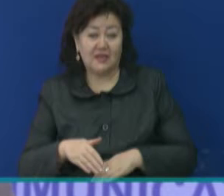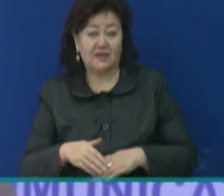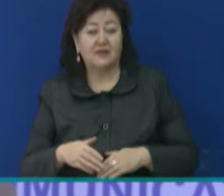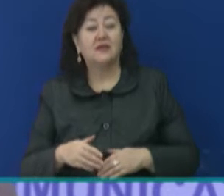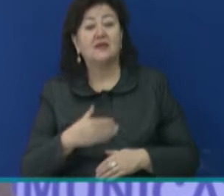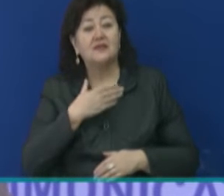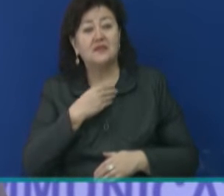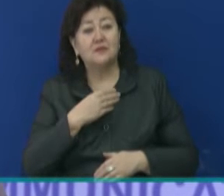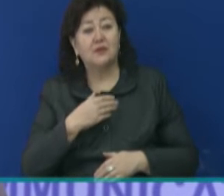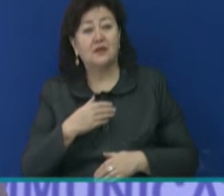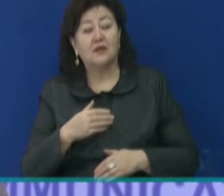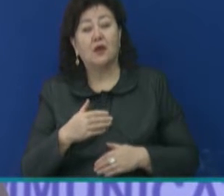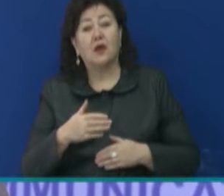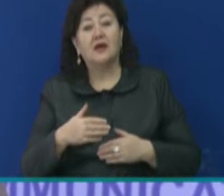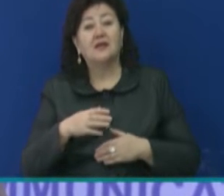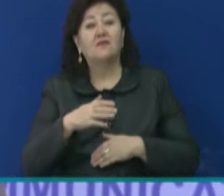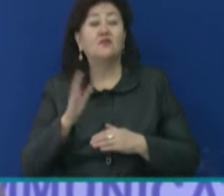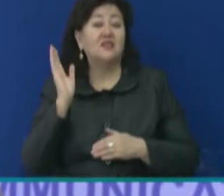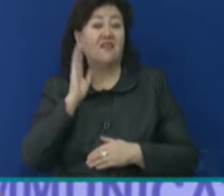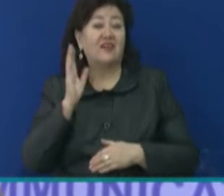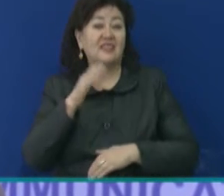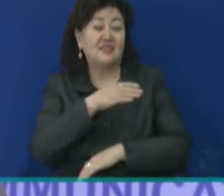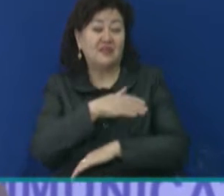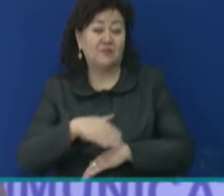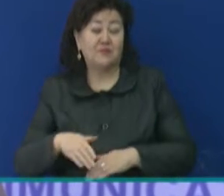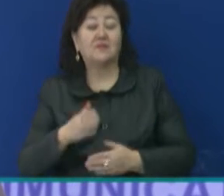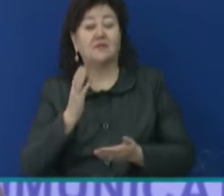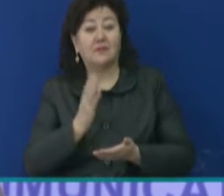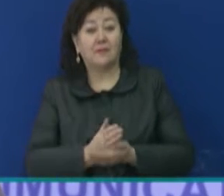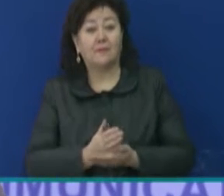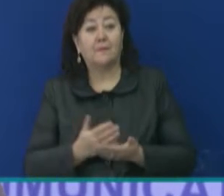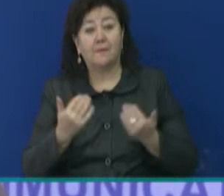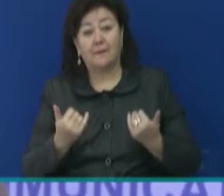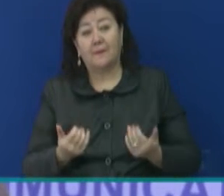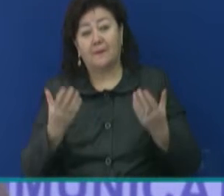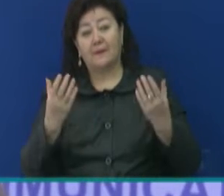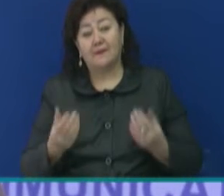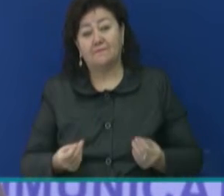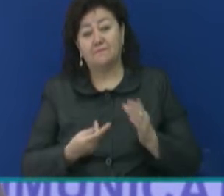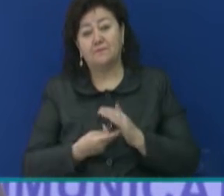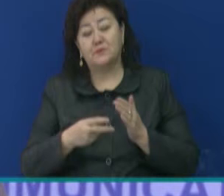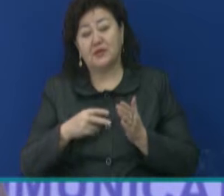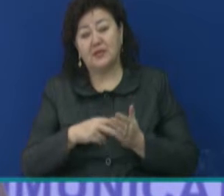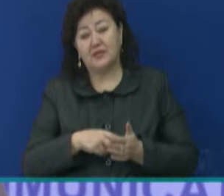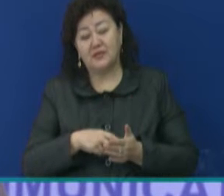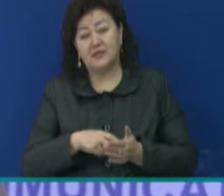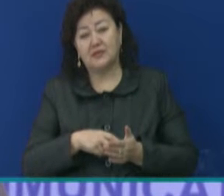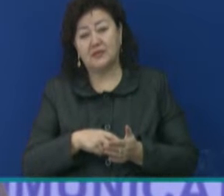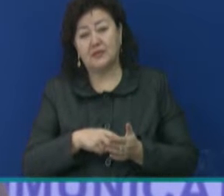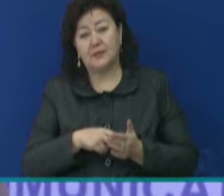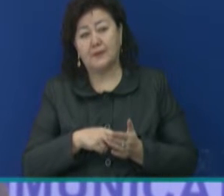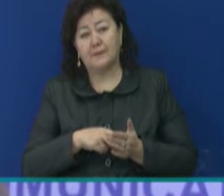Да вдоль набережной имеет место быть на сегодняшний день проект пдп насколько я